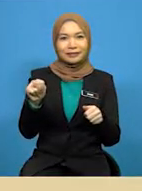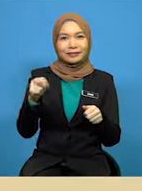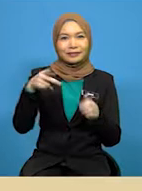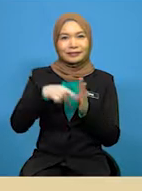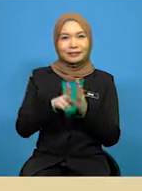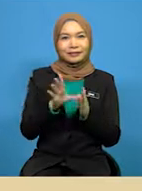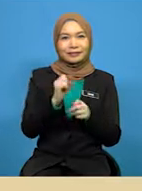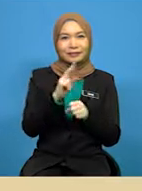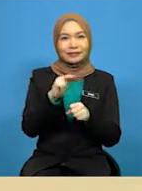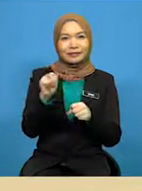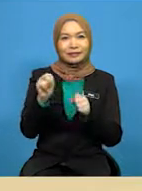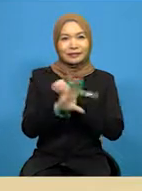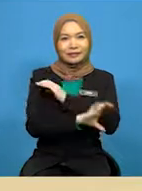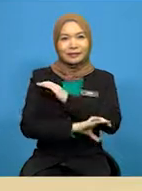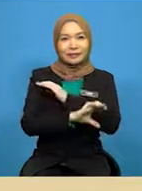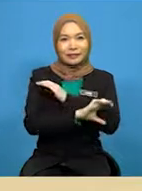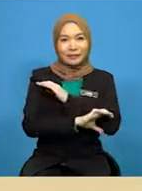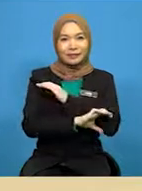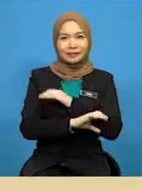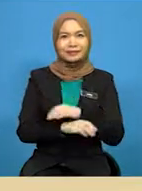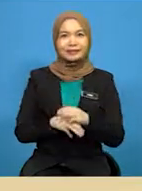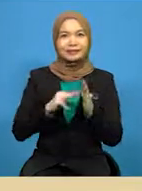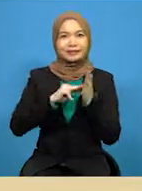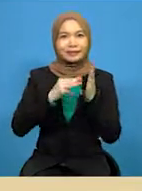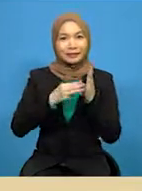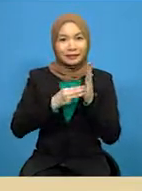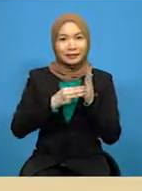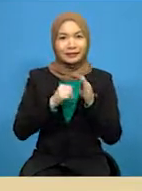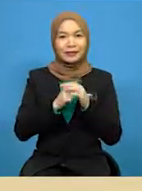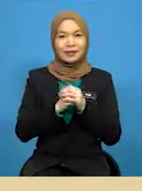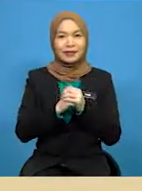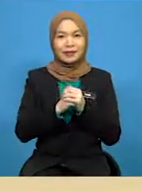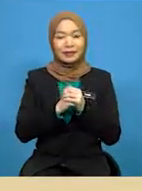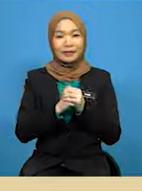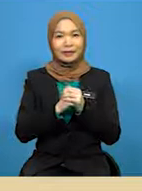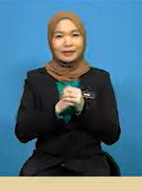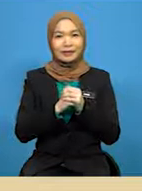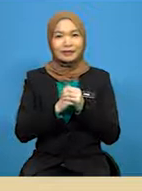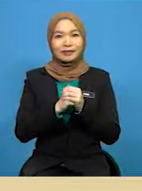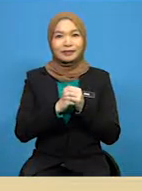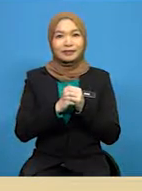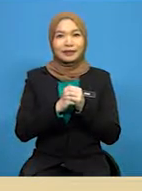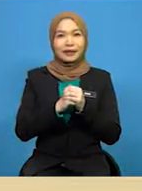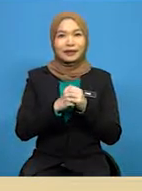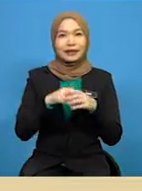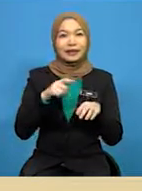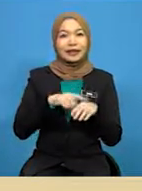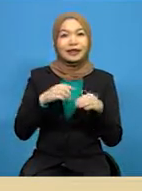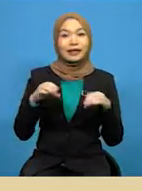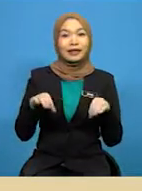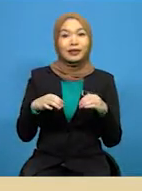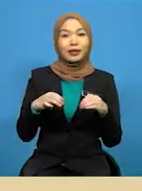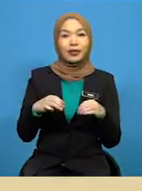pendapatan dan perbelanjaan yang dilakukan oleh rumah, firma, kerajaan dan sektor luar negara dalam sesebuah